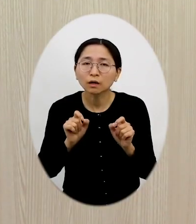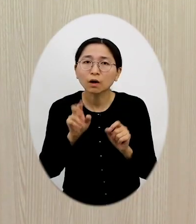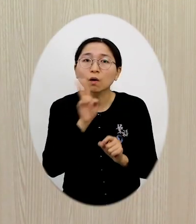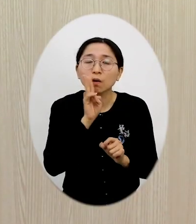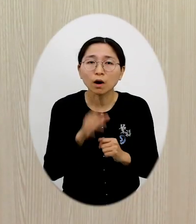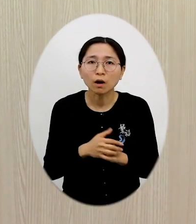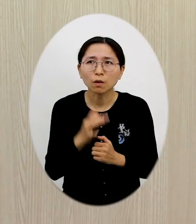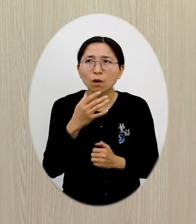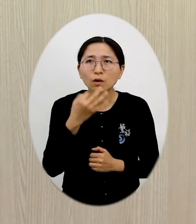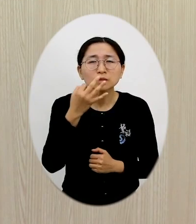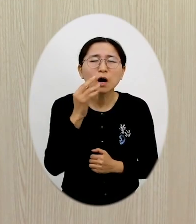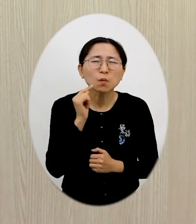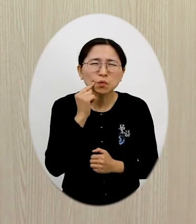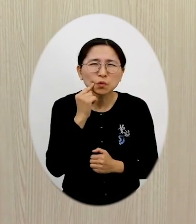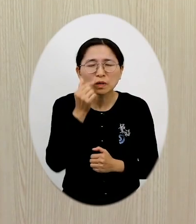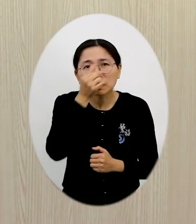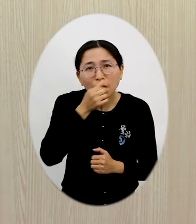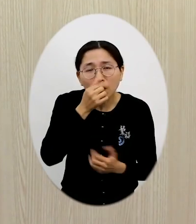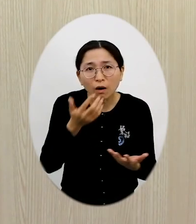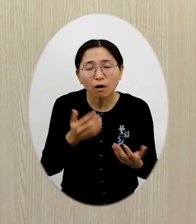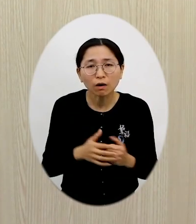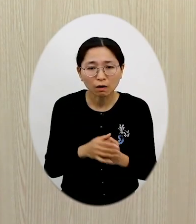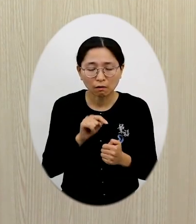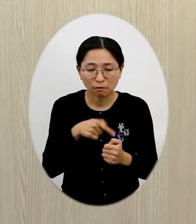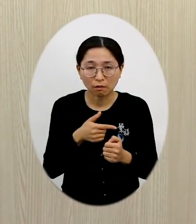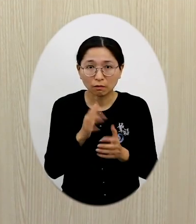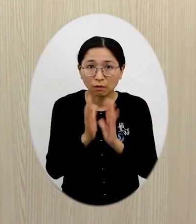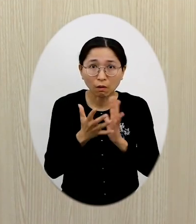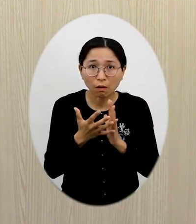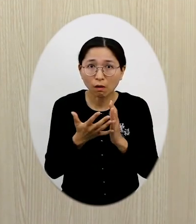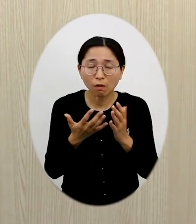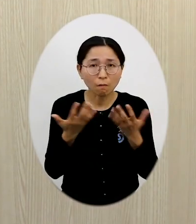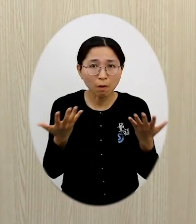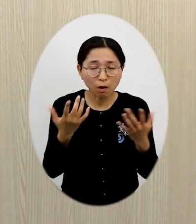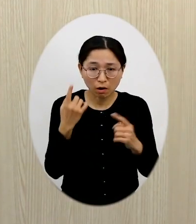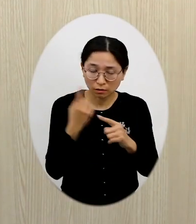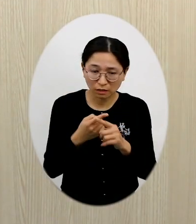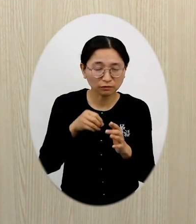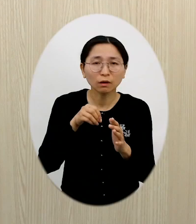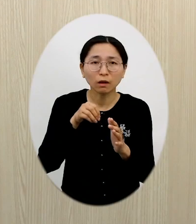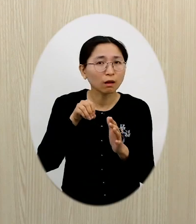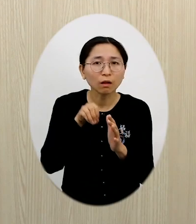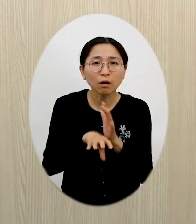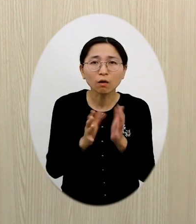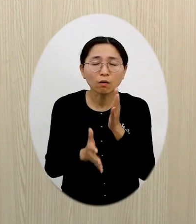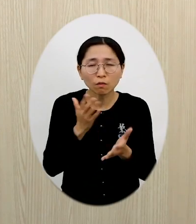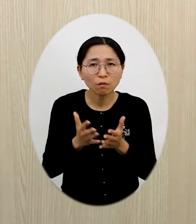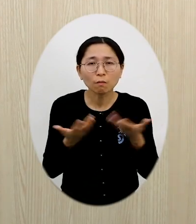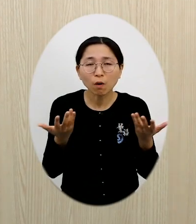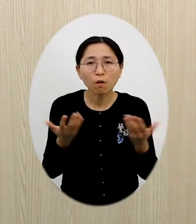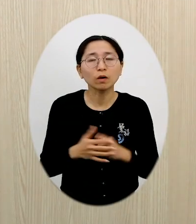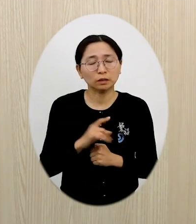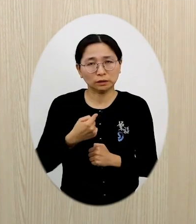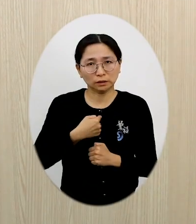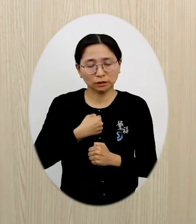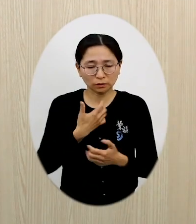釋，例如好似我哋講緊嘅三酸甘油脂啦。咁如果譬如我哋手語真係冇一個正確嘅手語去真正嘅手語去